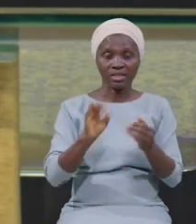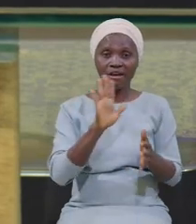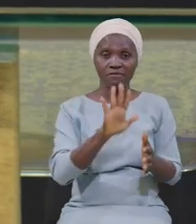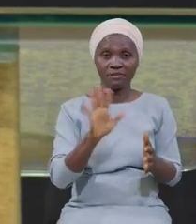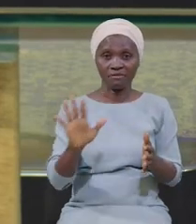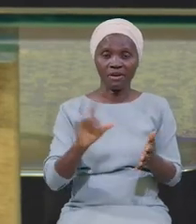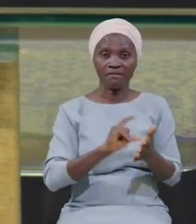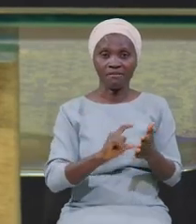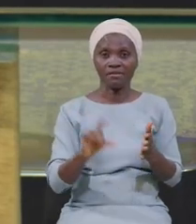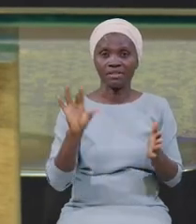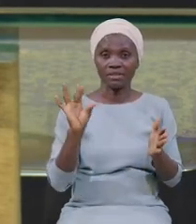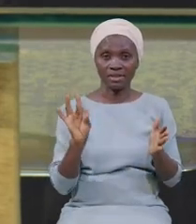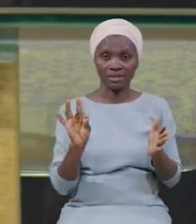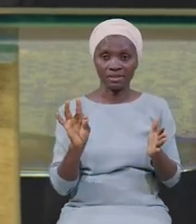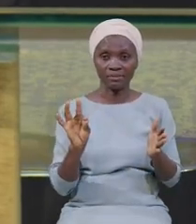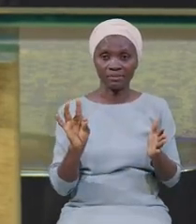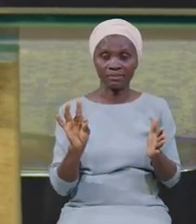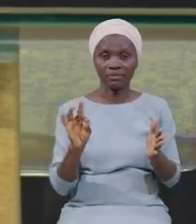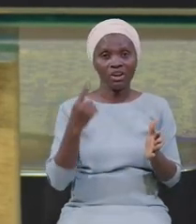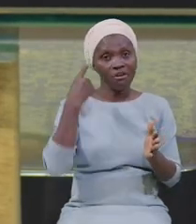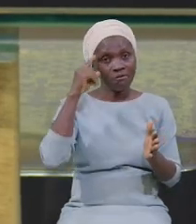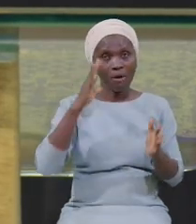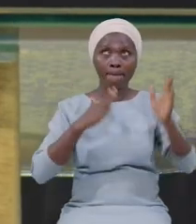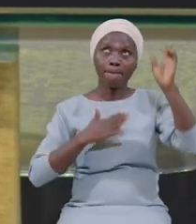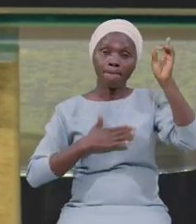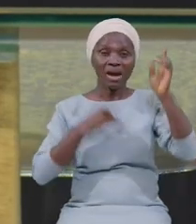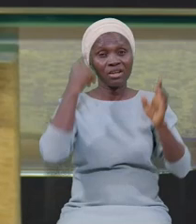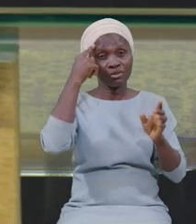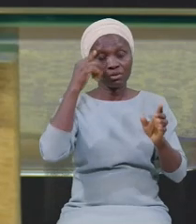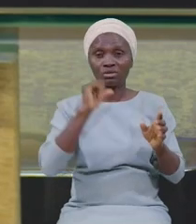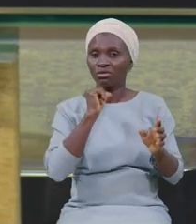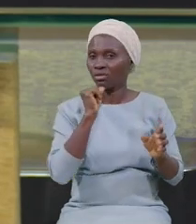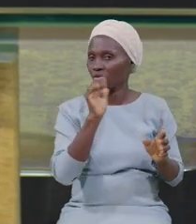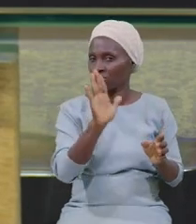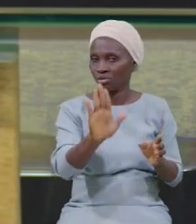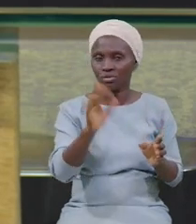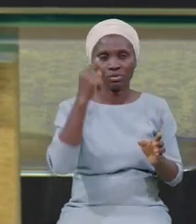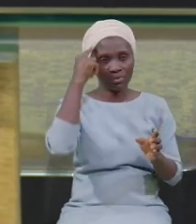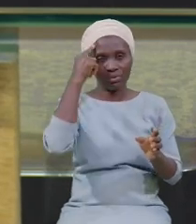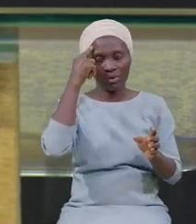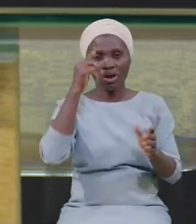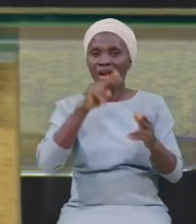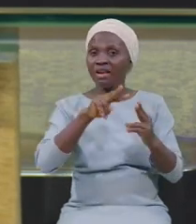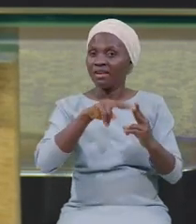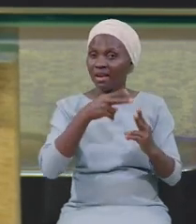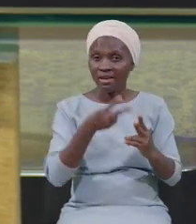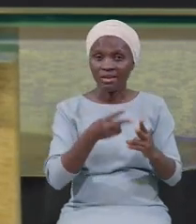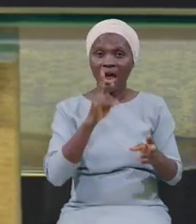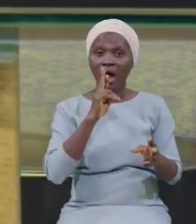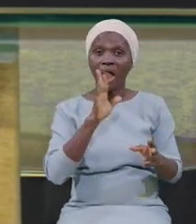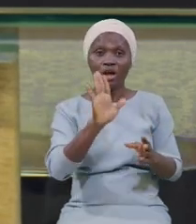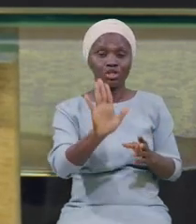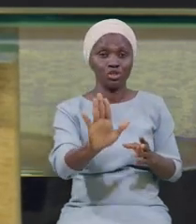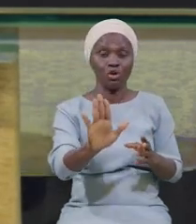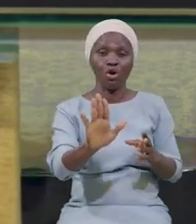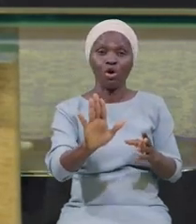Ésaïe 55, verset 8. Car mes pensées ne sont pas vos pensées, et vos voix ne sont pas mes